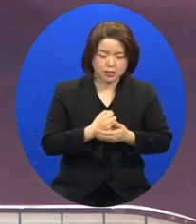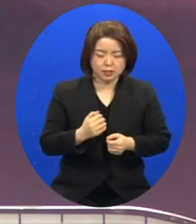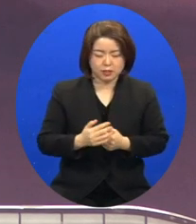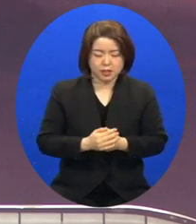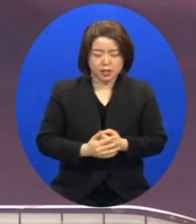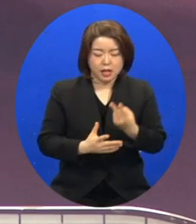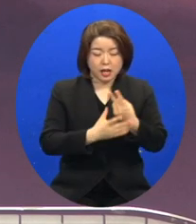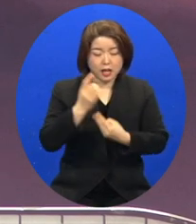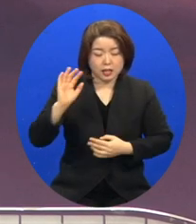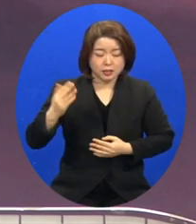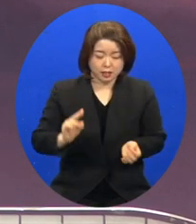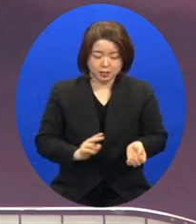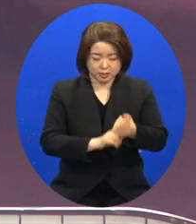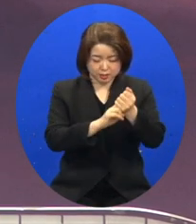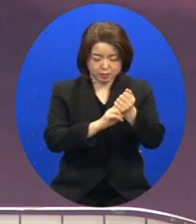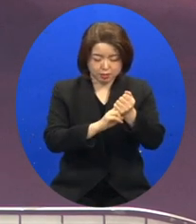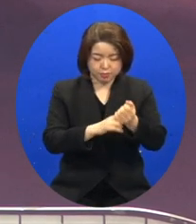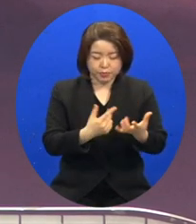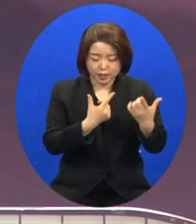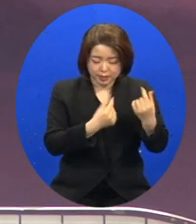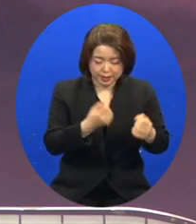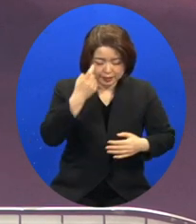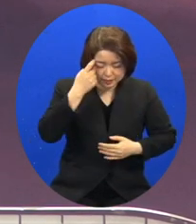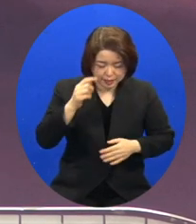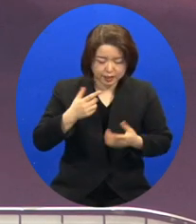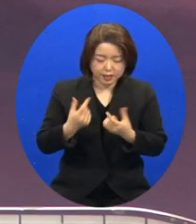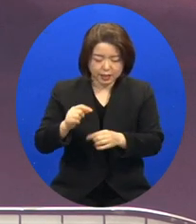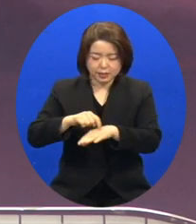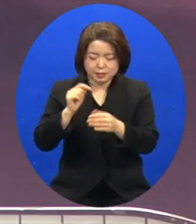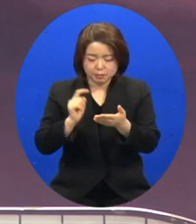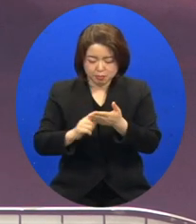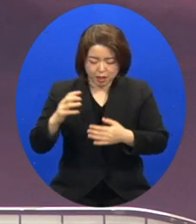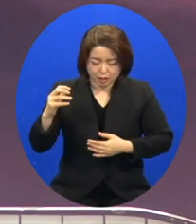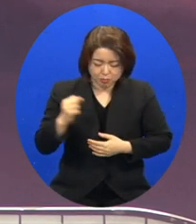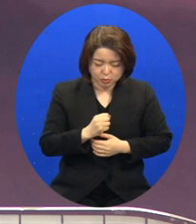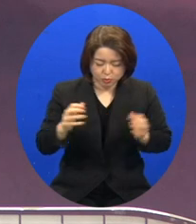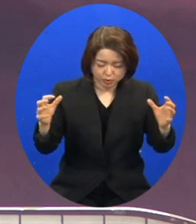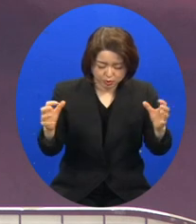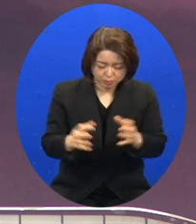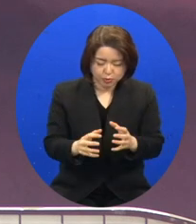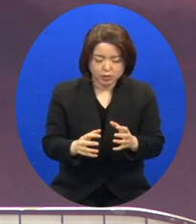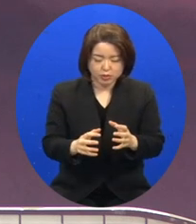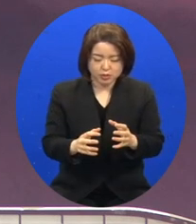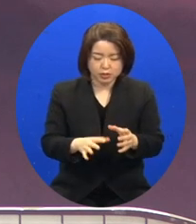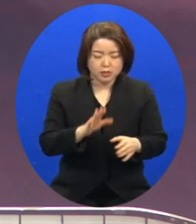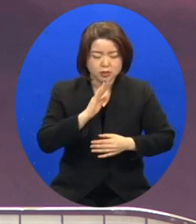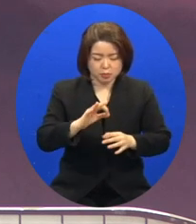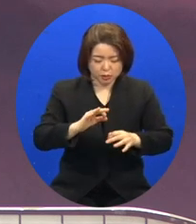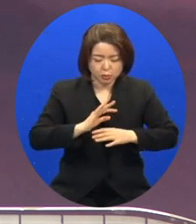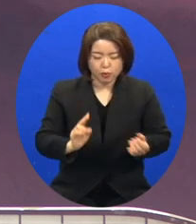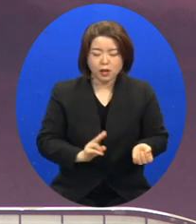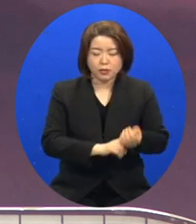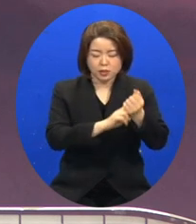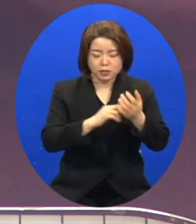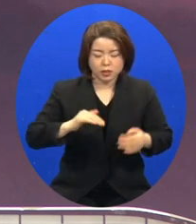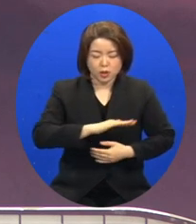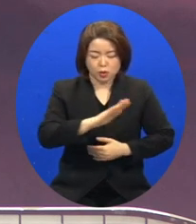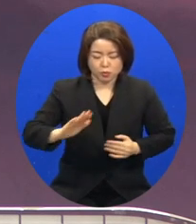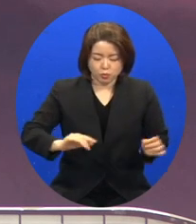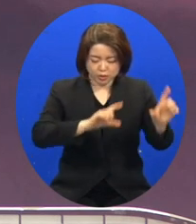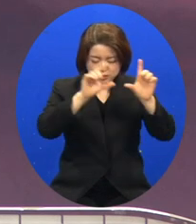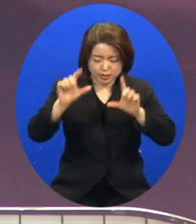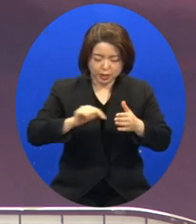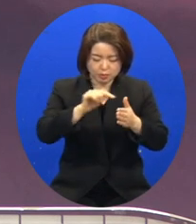하나되는 기저 같은 생각 같은 마음으로 하나로 뭉치는 정말 놀라운 기적이 우리의 삶 속에